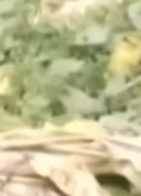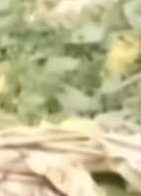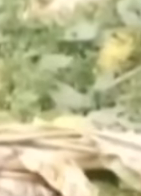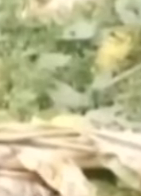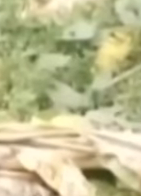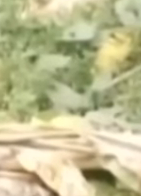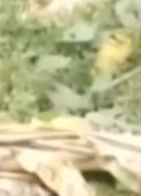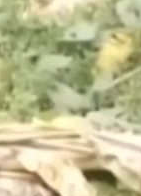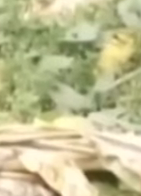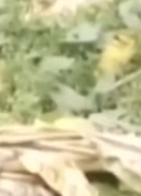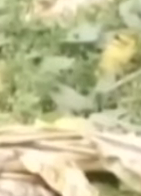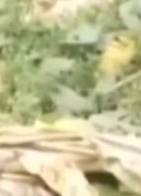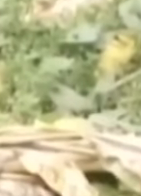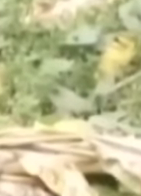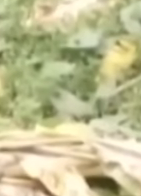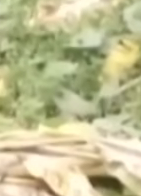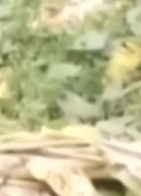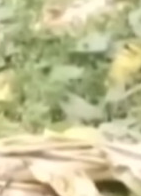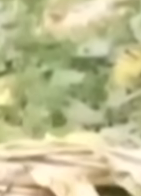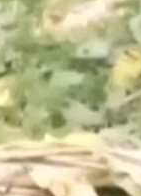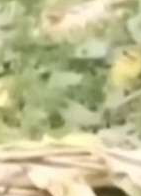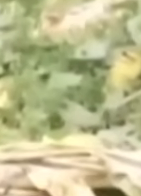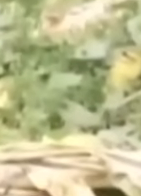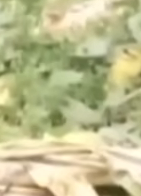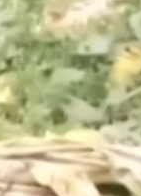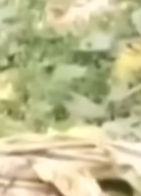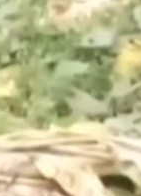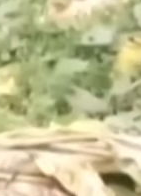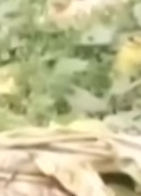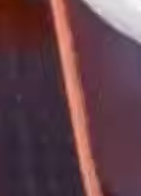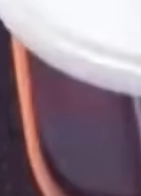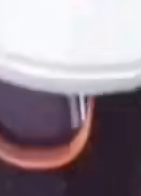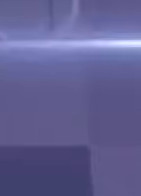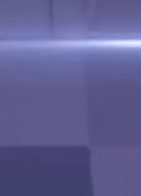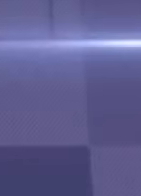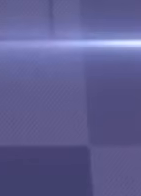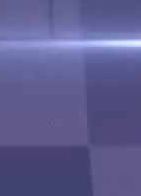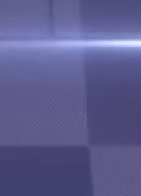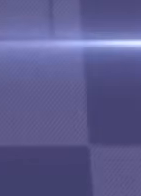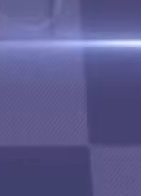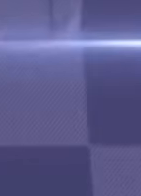twabulidde tumaze okuwulira nti n'okumukiba baamututte muki mukomera